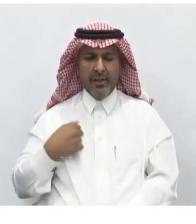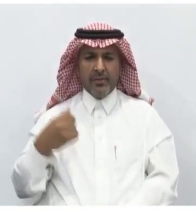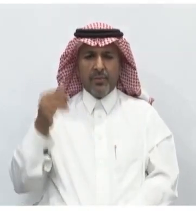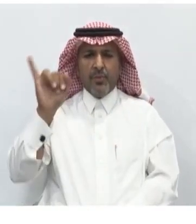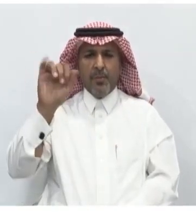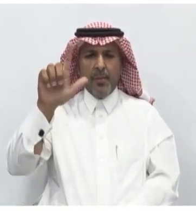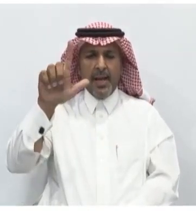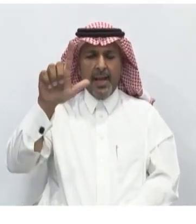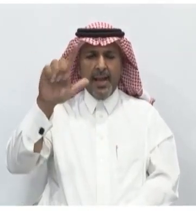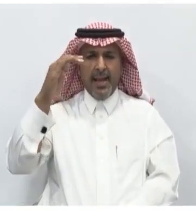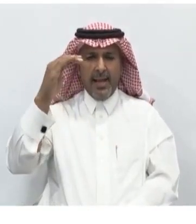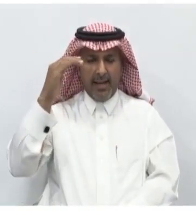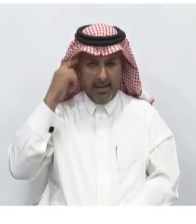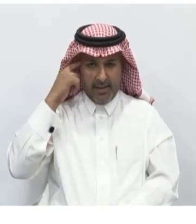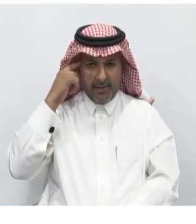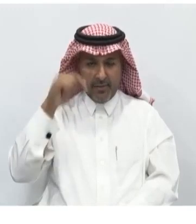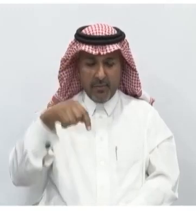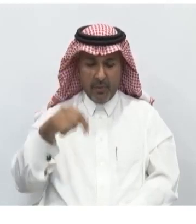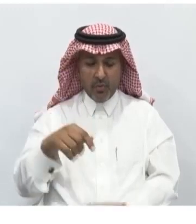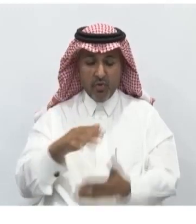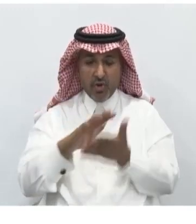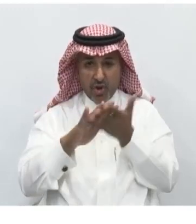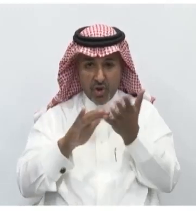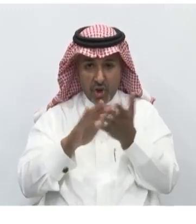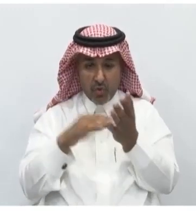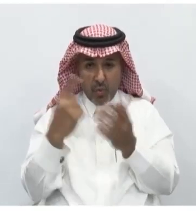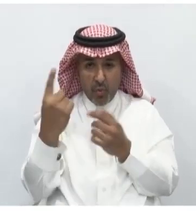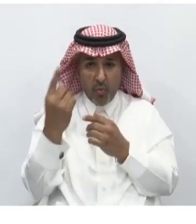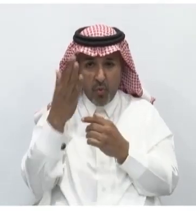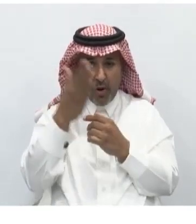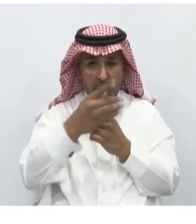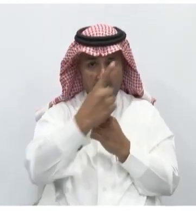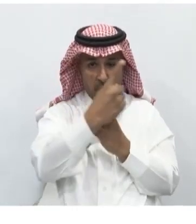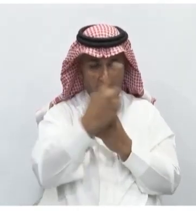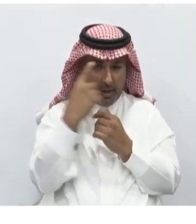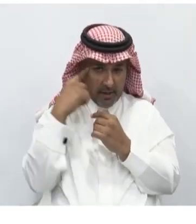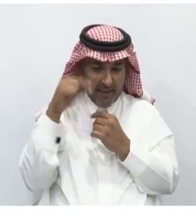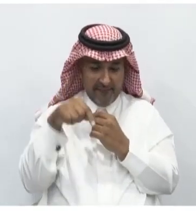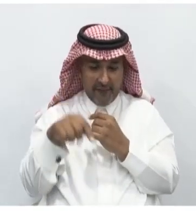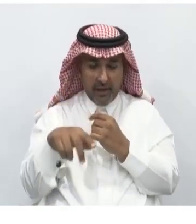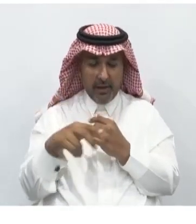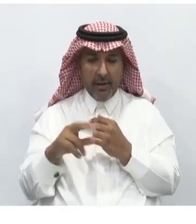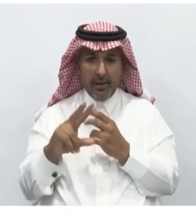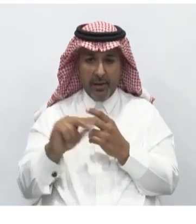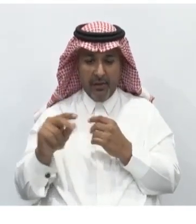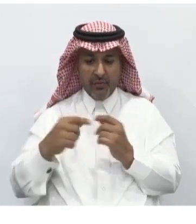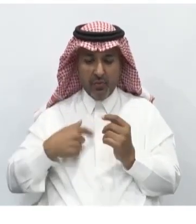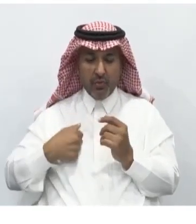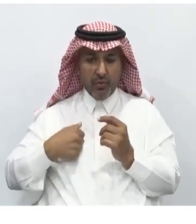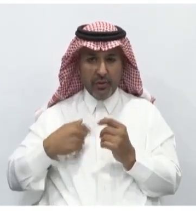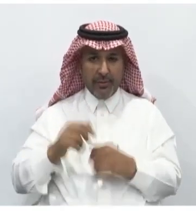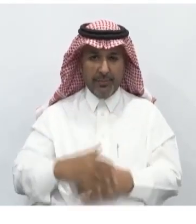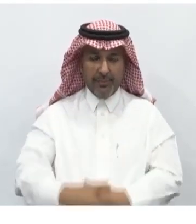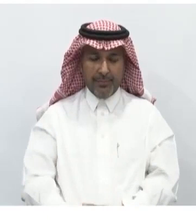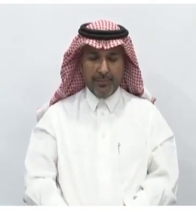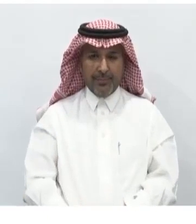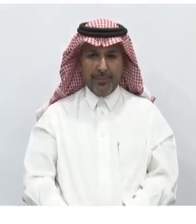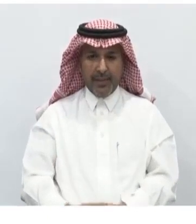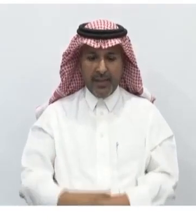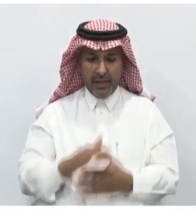الجدول 1 1. إذاً كبريتات النحاس الثنائي خماسية الماء مدون في